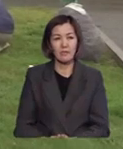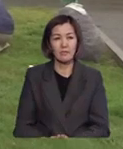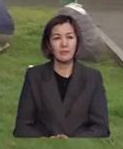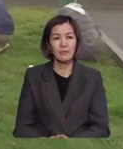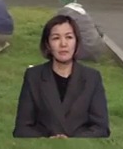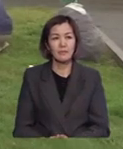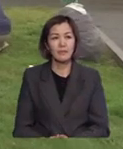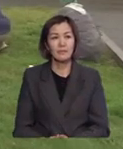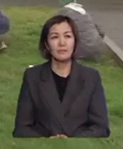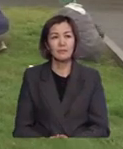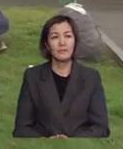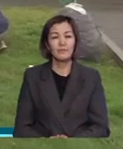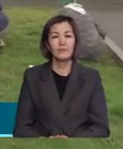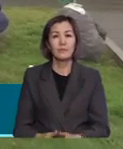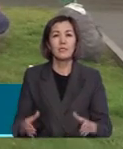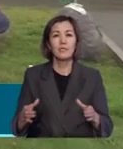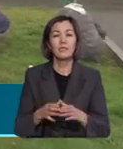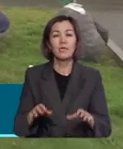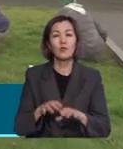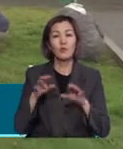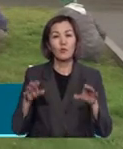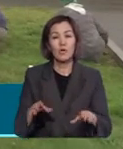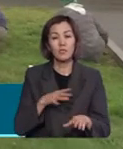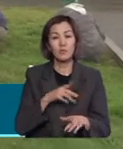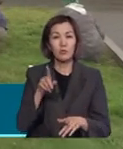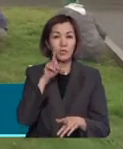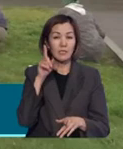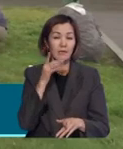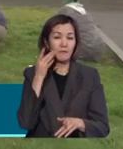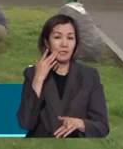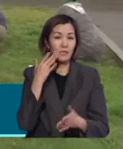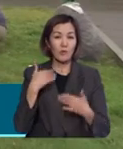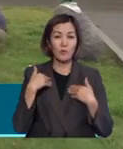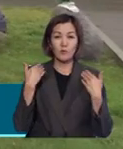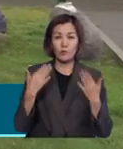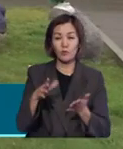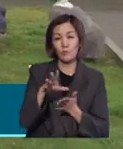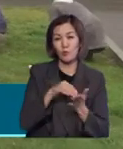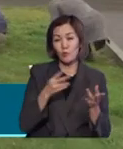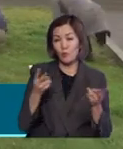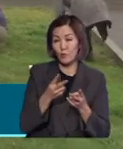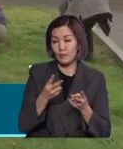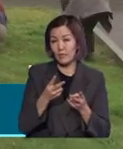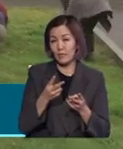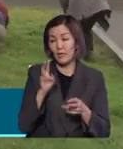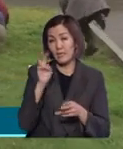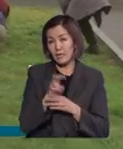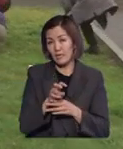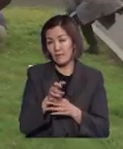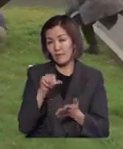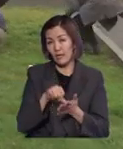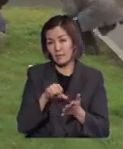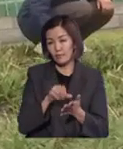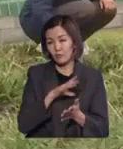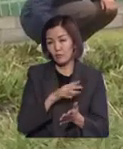ақсақалдар алқасының төрағасы болсам да үлкен болсақ та біз осы жастарға өнеге көрсетейік деп әдейі келіп осы балалардың